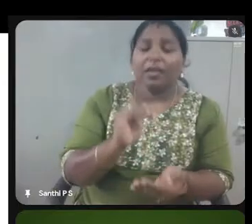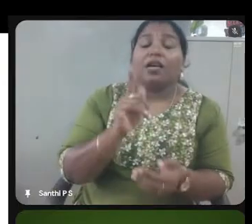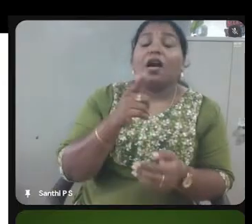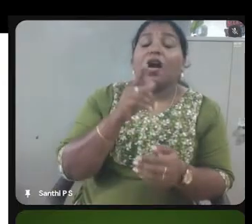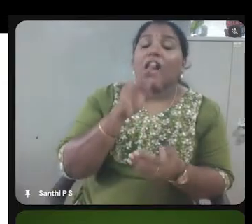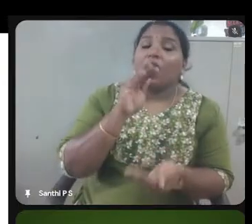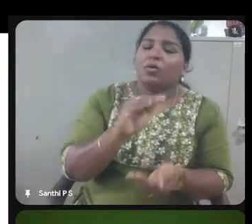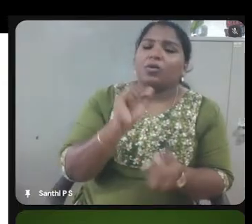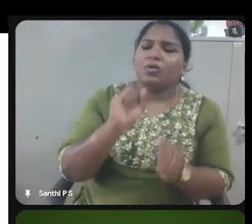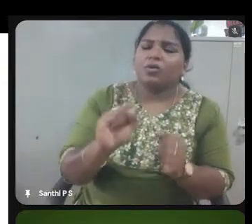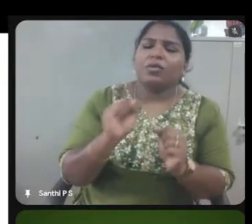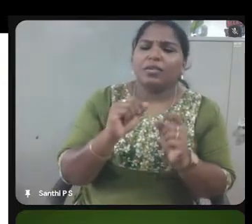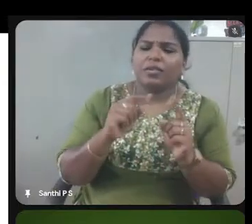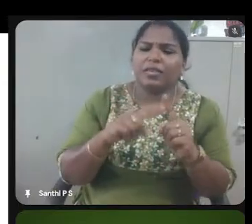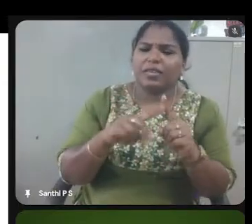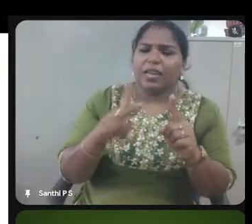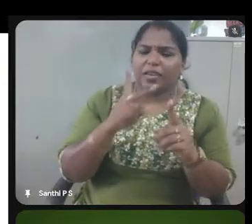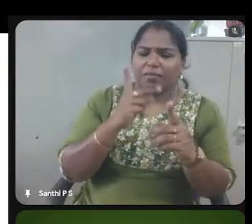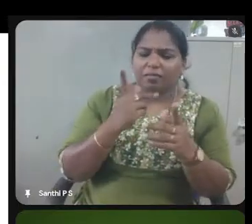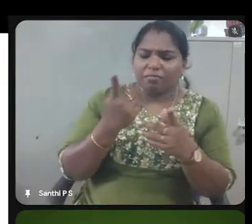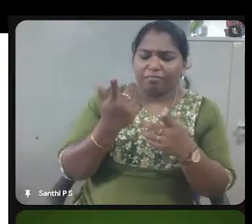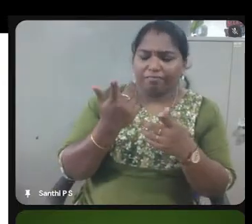ചെയ്യാം?